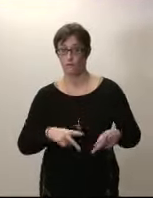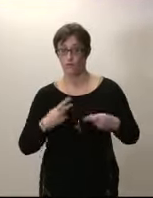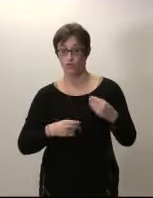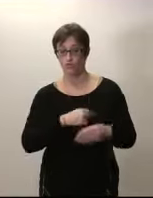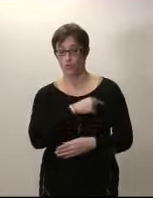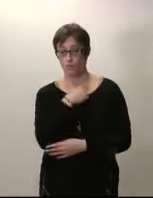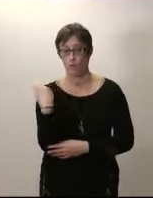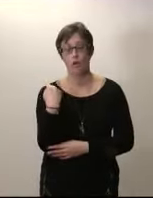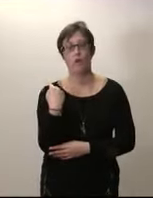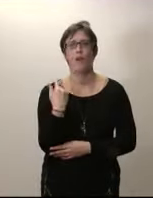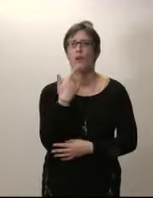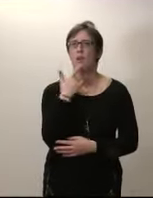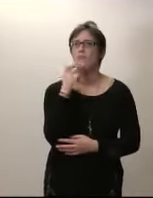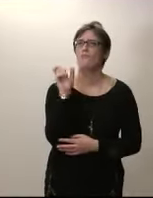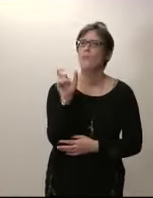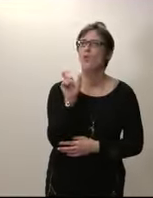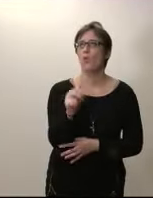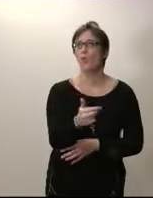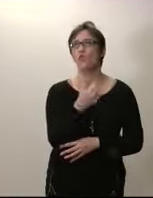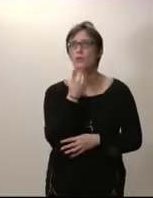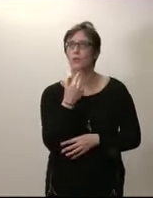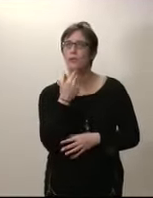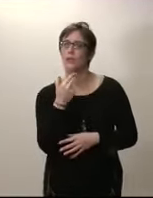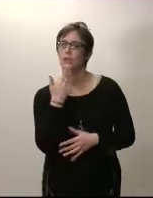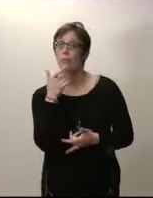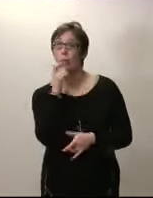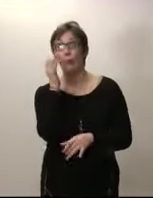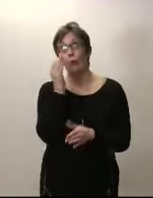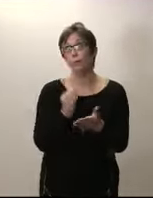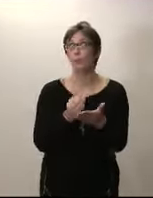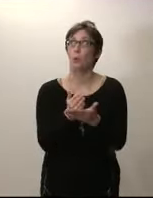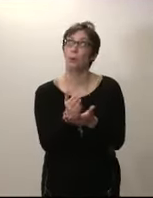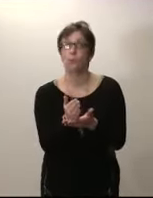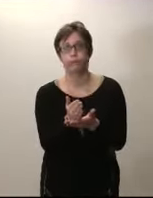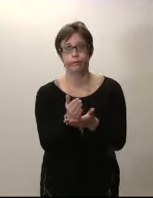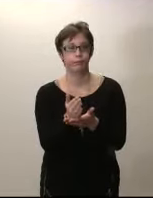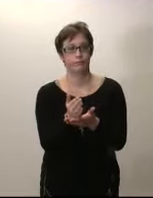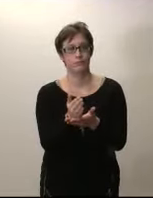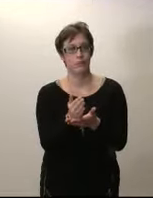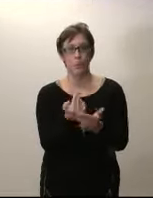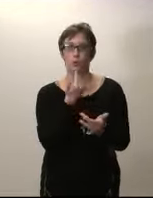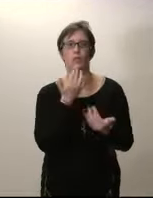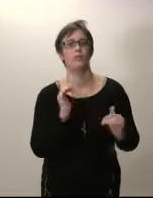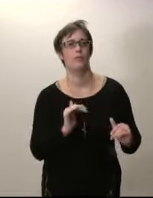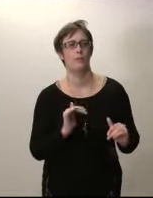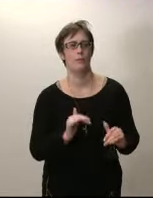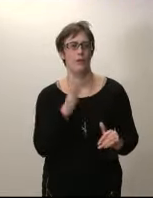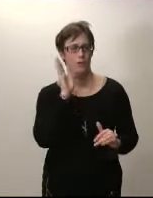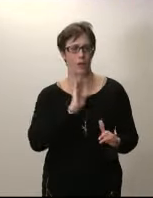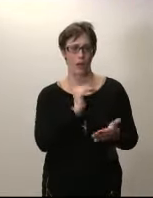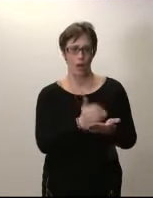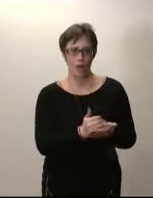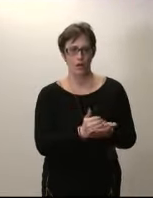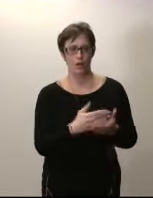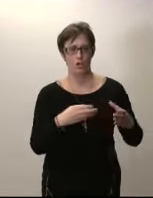à tort et à travers dans notre parler en ignorant la signification de ce mot. Ghetto, c'était droit de